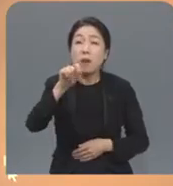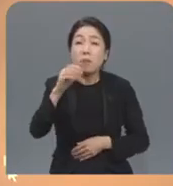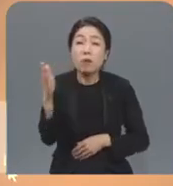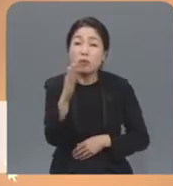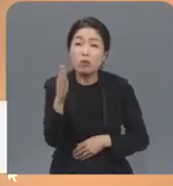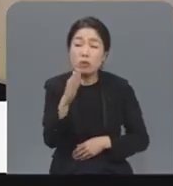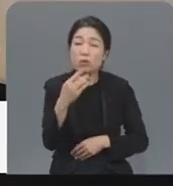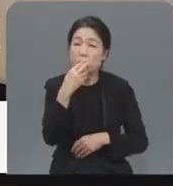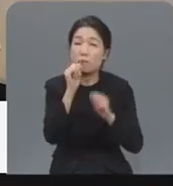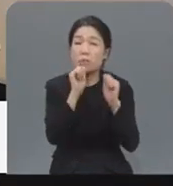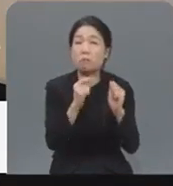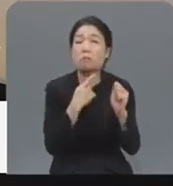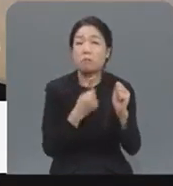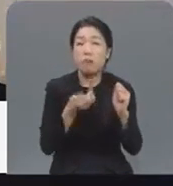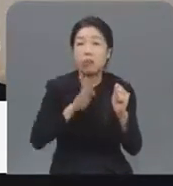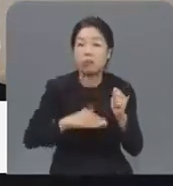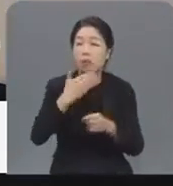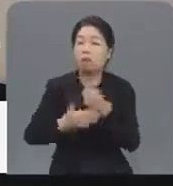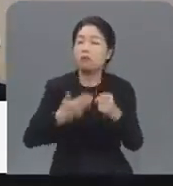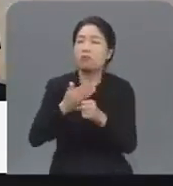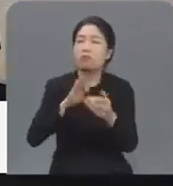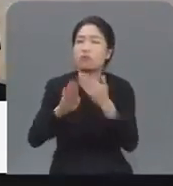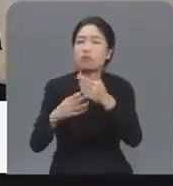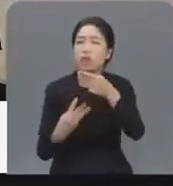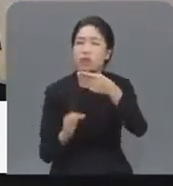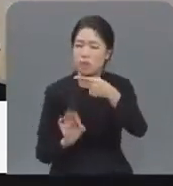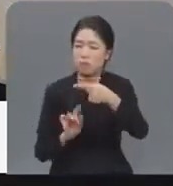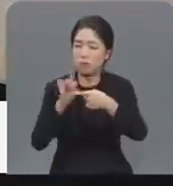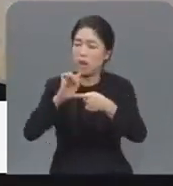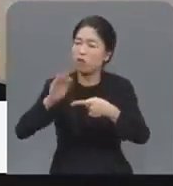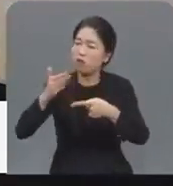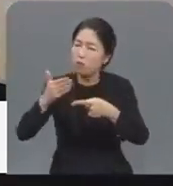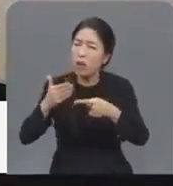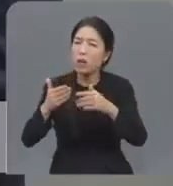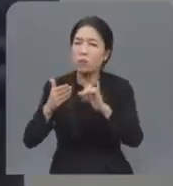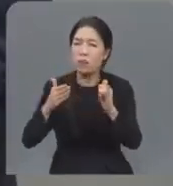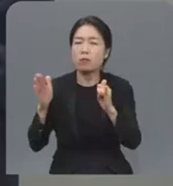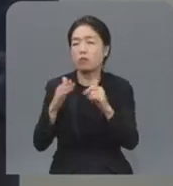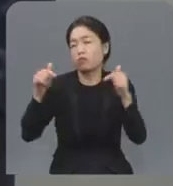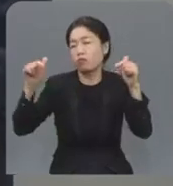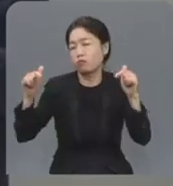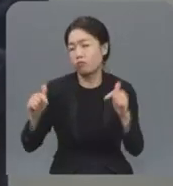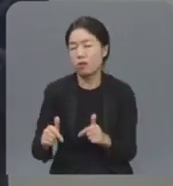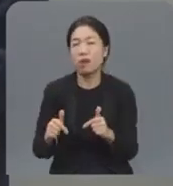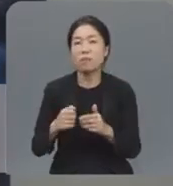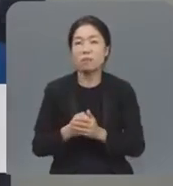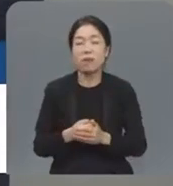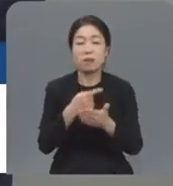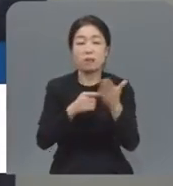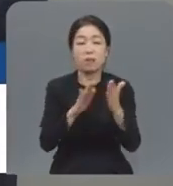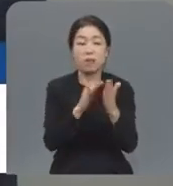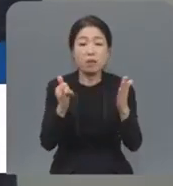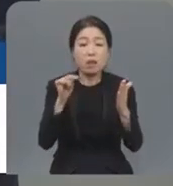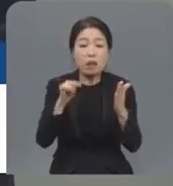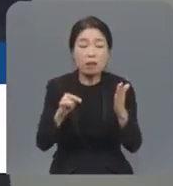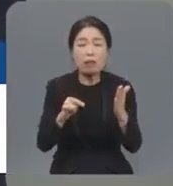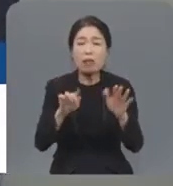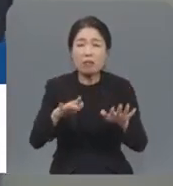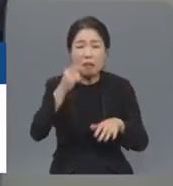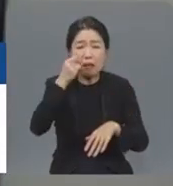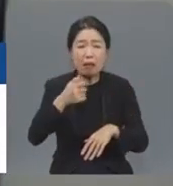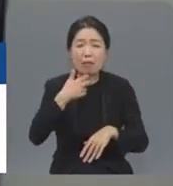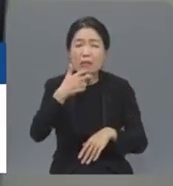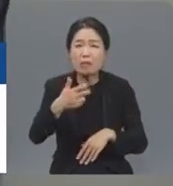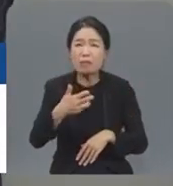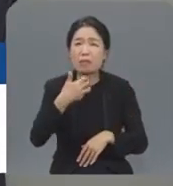강제동원 피해 생존자는 9년 만에 10분인 900여명으로 줄었습니다 유족 분들도 적어 적어야